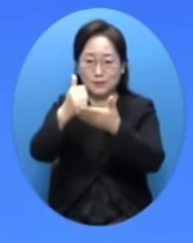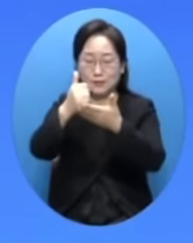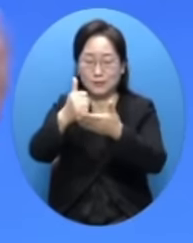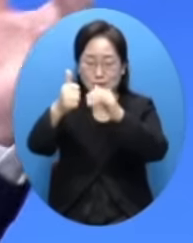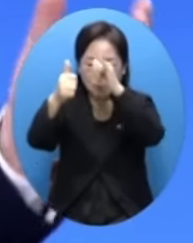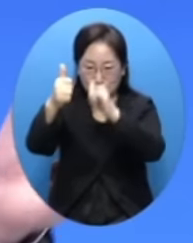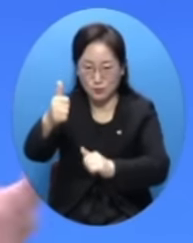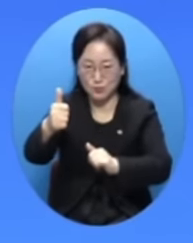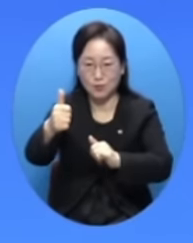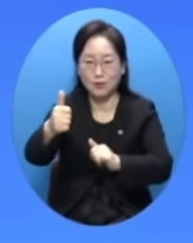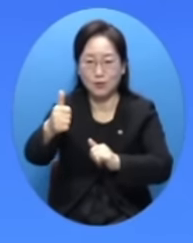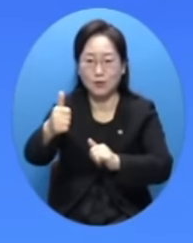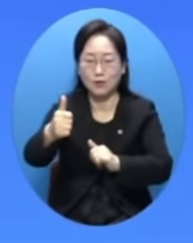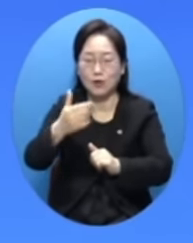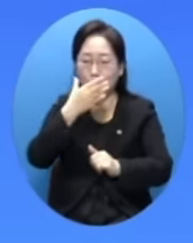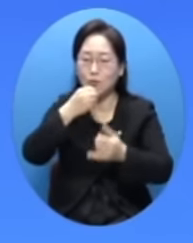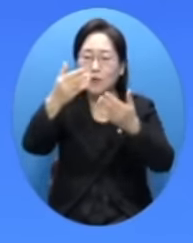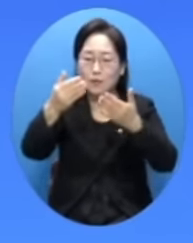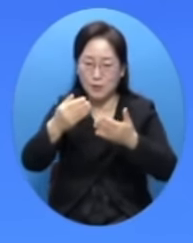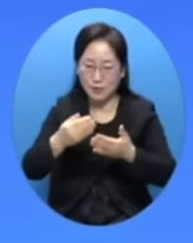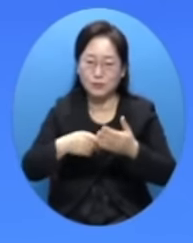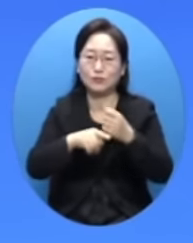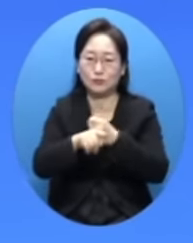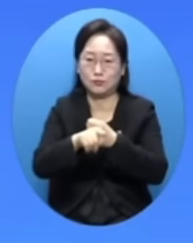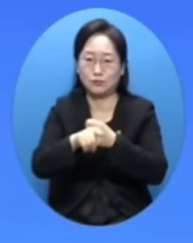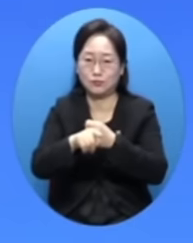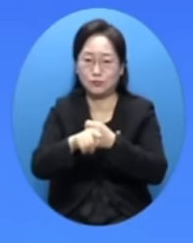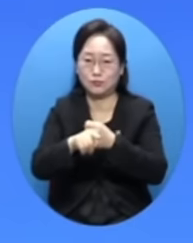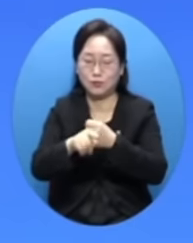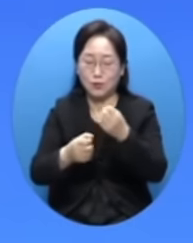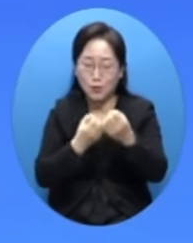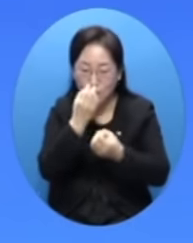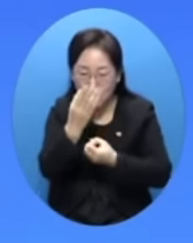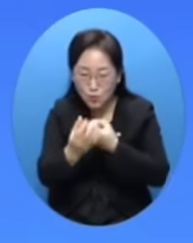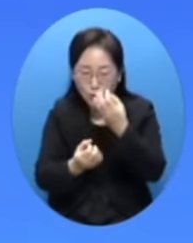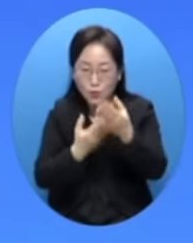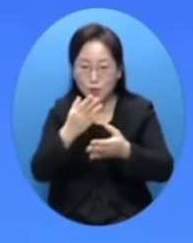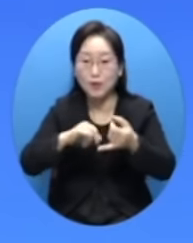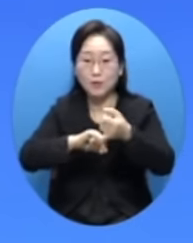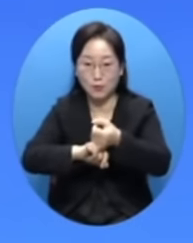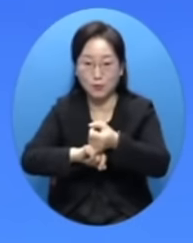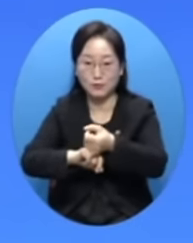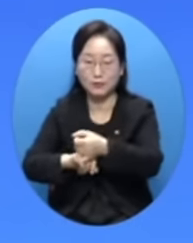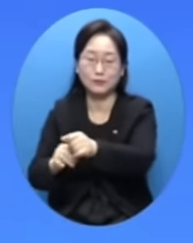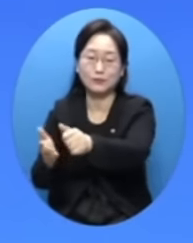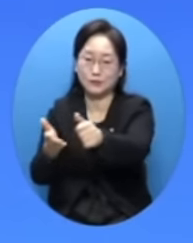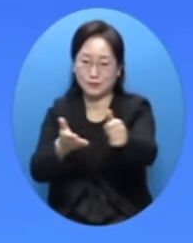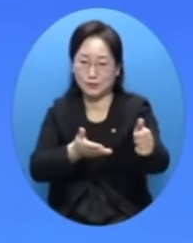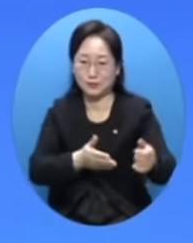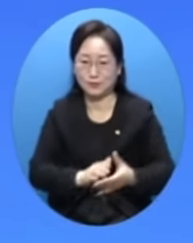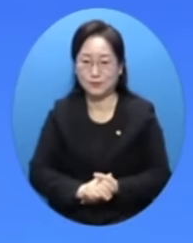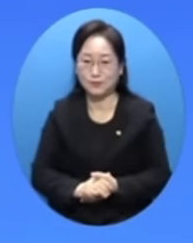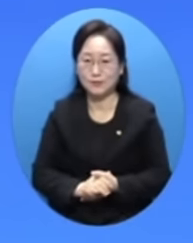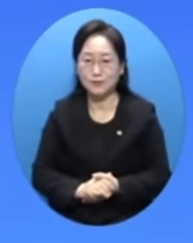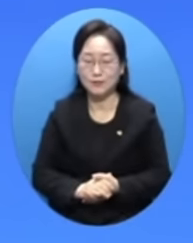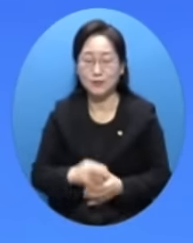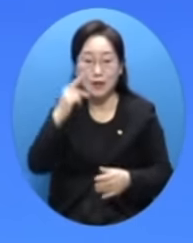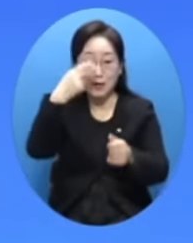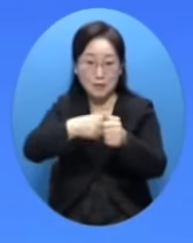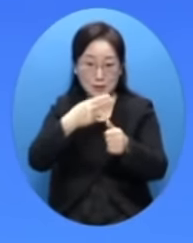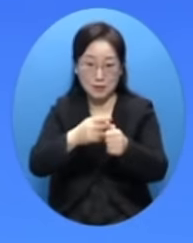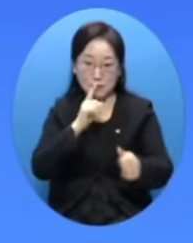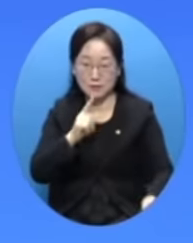살았기 때문에 이같은 복을 받게 된 것입니다이 이런 고백이 주님 앞에 드려져야 되는 것입니다 사도 바울은